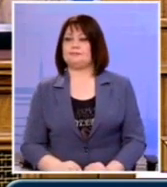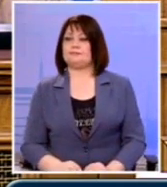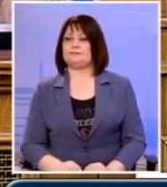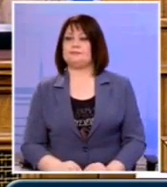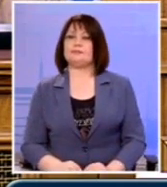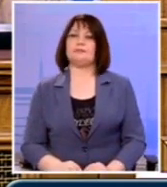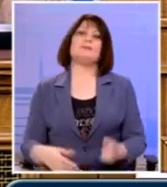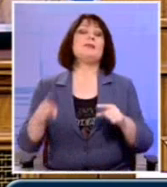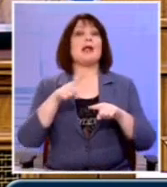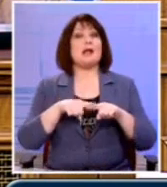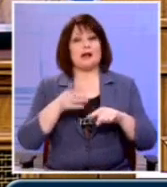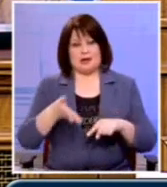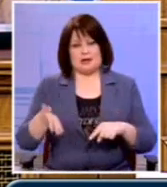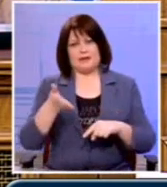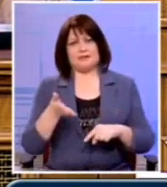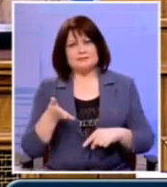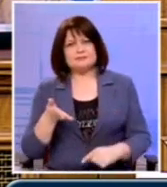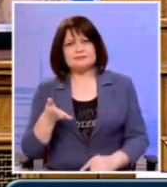στη χώρα μας, η οποία ήταν